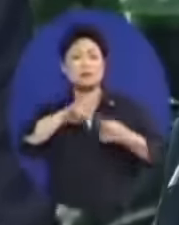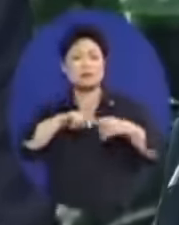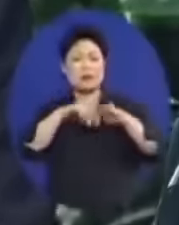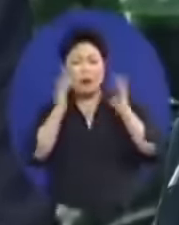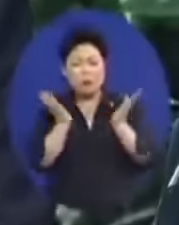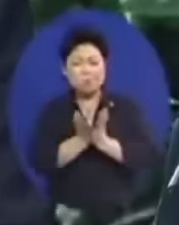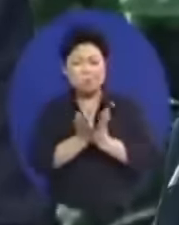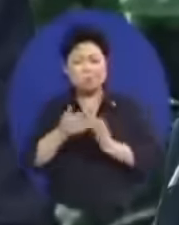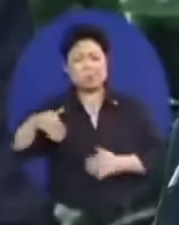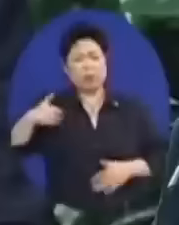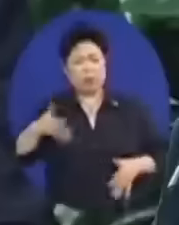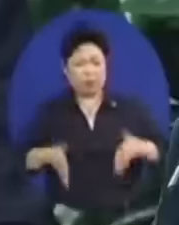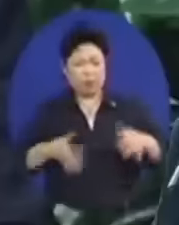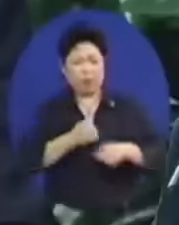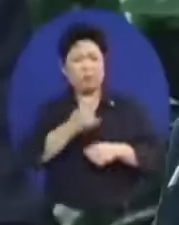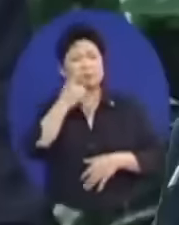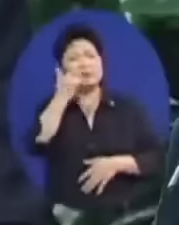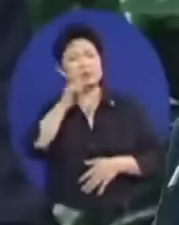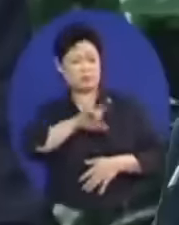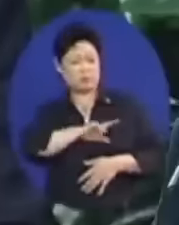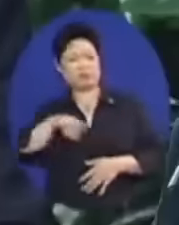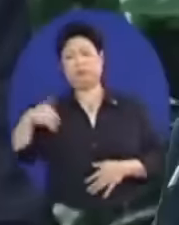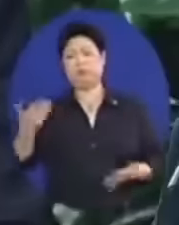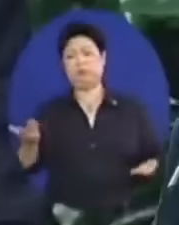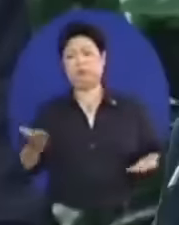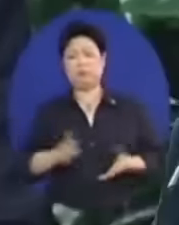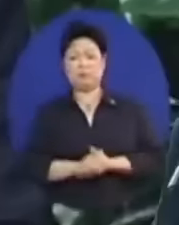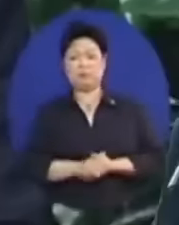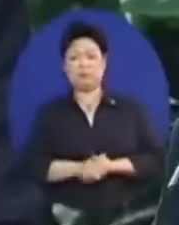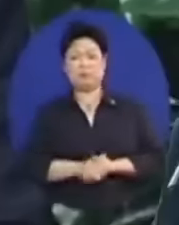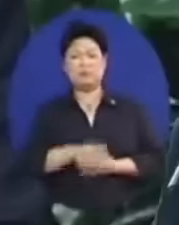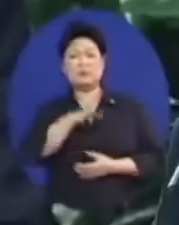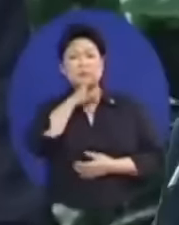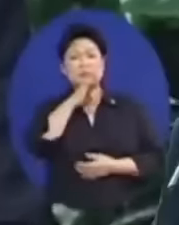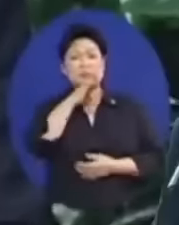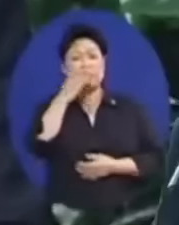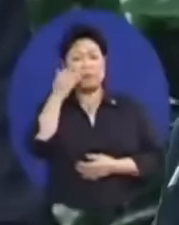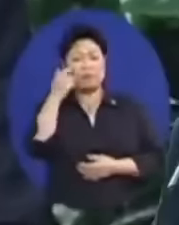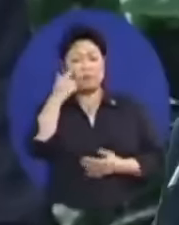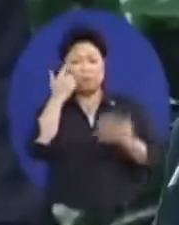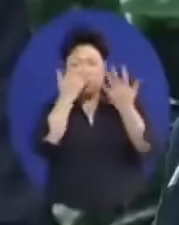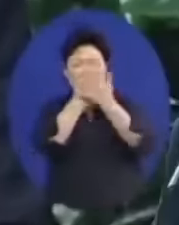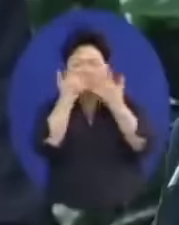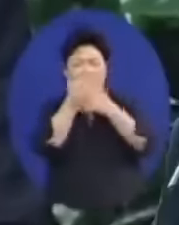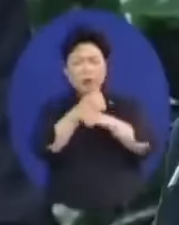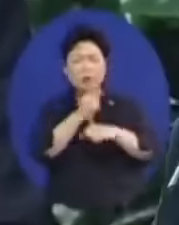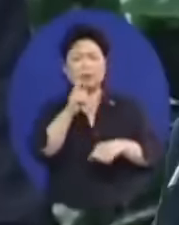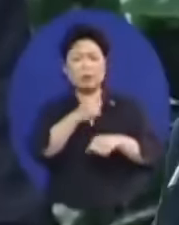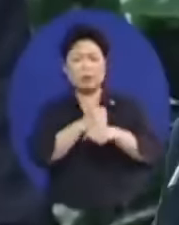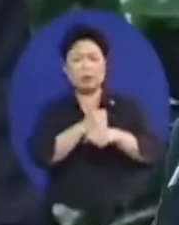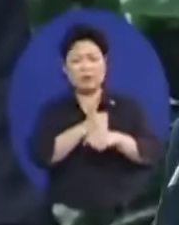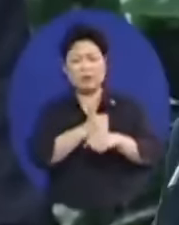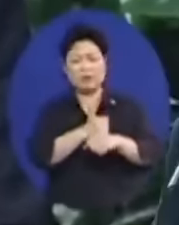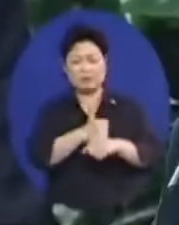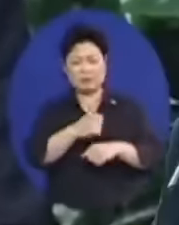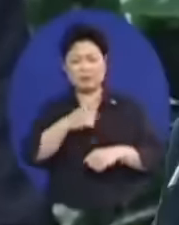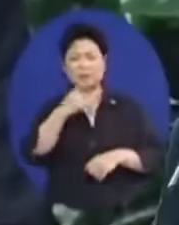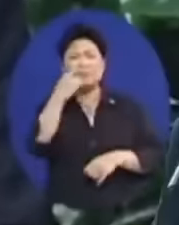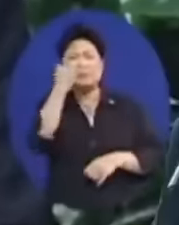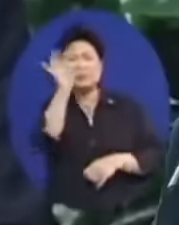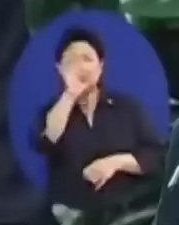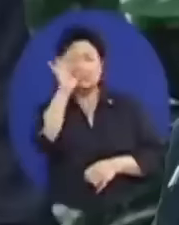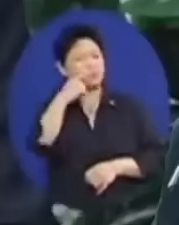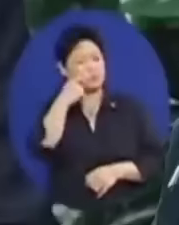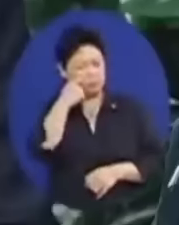모릅니다. 부모님 성함도 모릅니다. 막연하게 그 상황을 가지고서 부모를 찾을 수